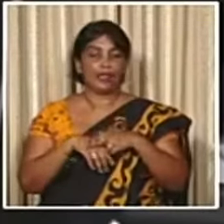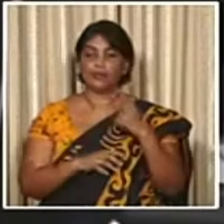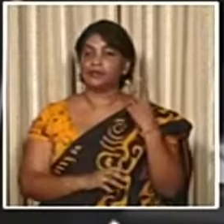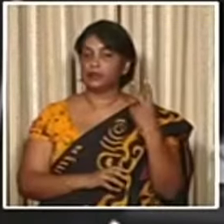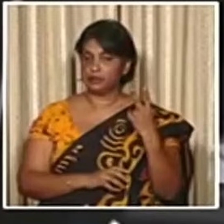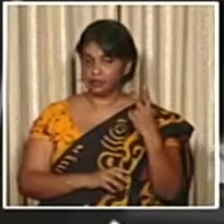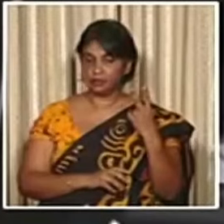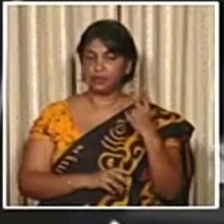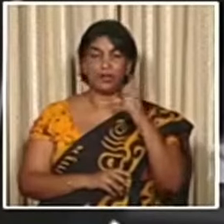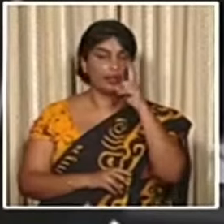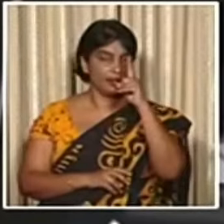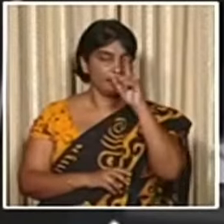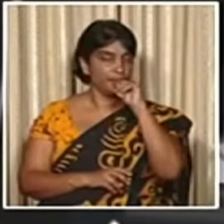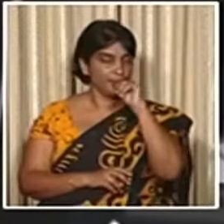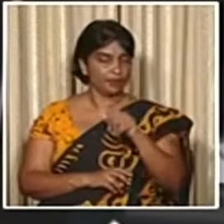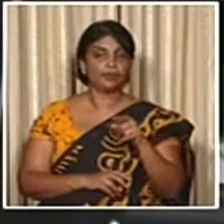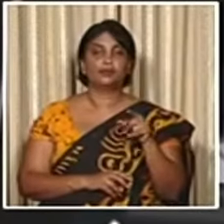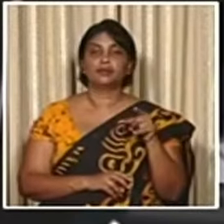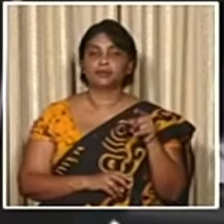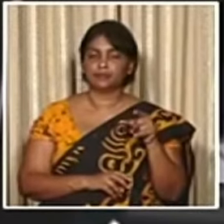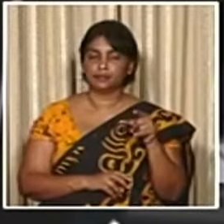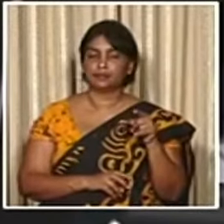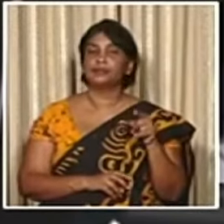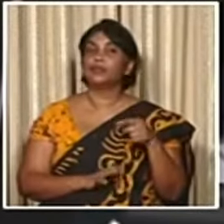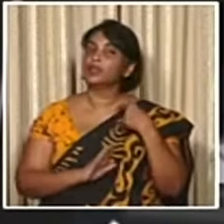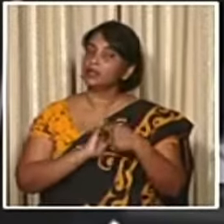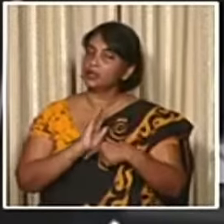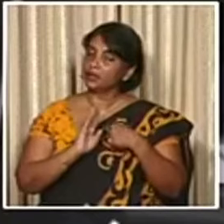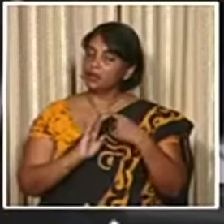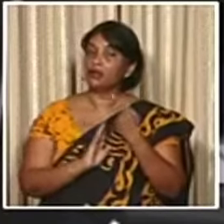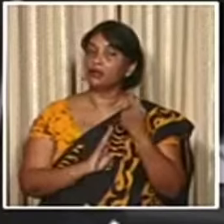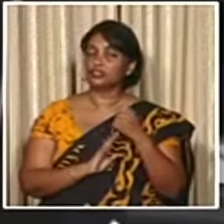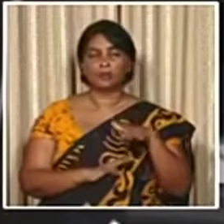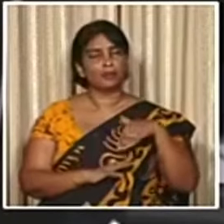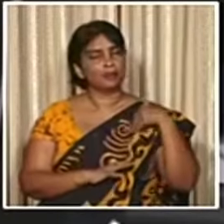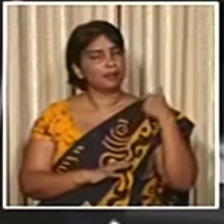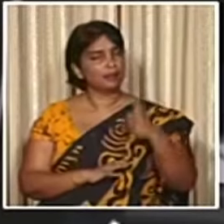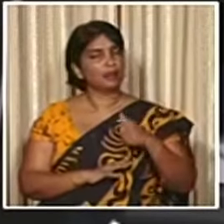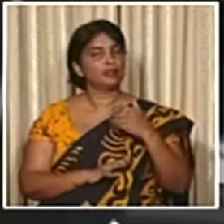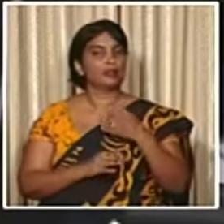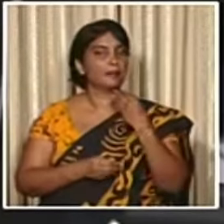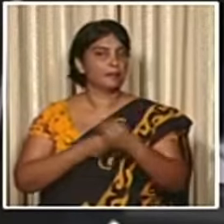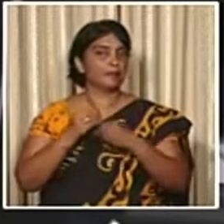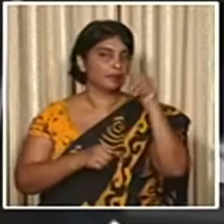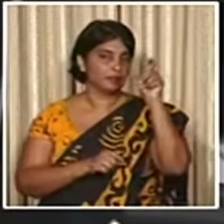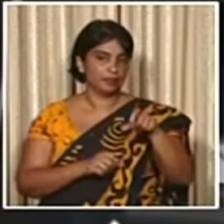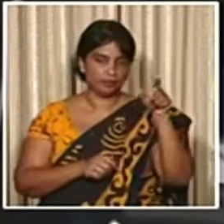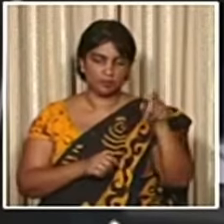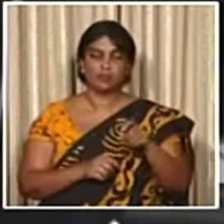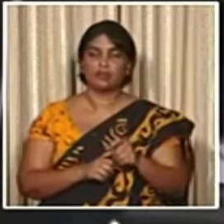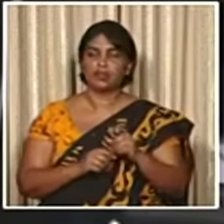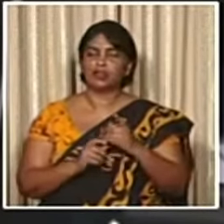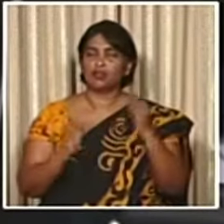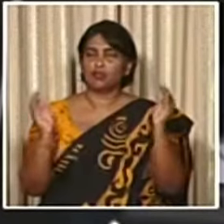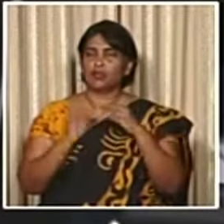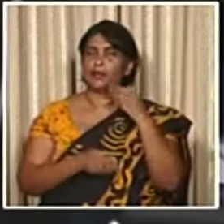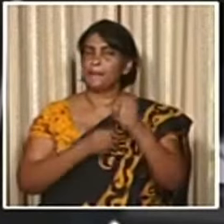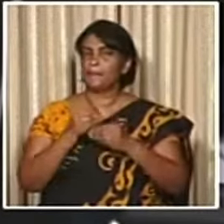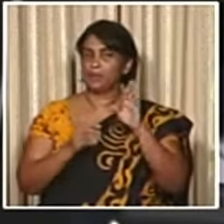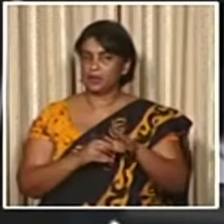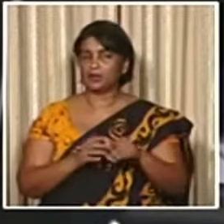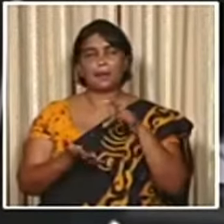තියෙනවා. එකක් ඇත්ත වශයෙන්ම මේ රටේ ආර්ථිකයේ කොඳුනාරටිය කියන්නේ ව්‍යවසායකයෝ. කුඩා